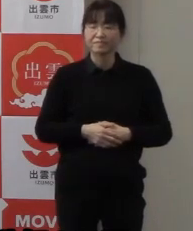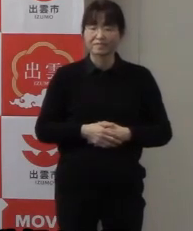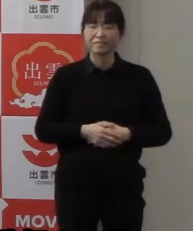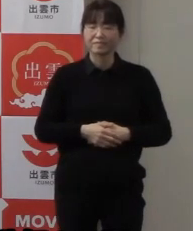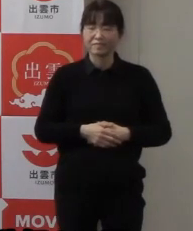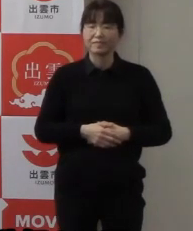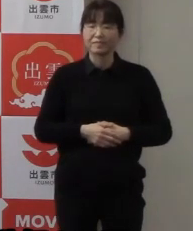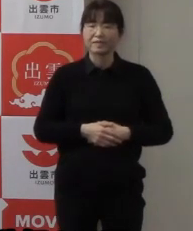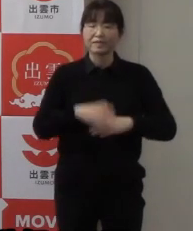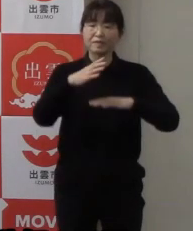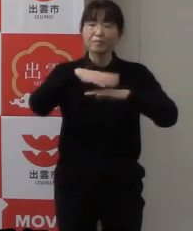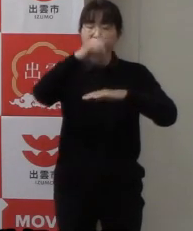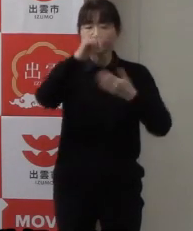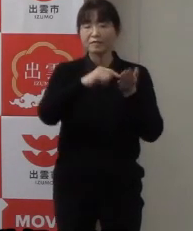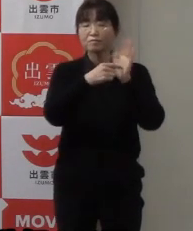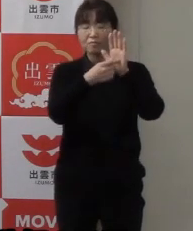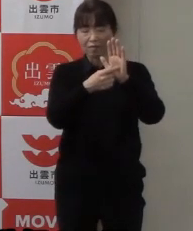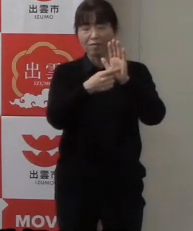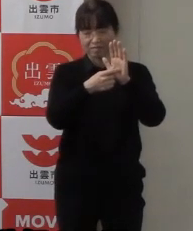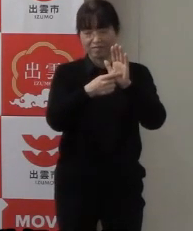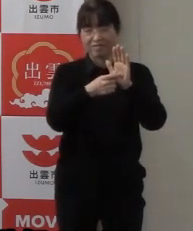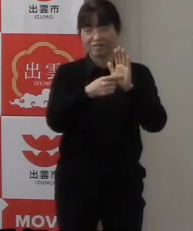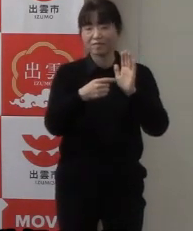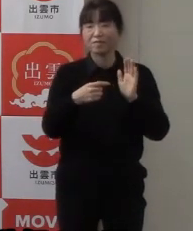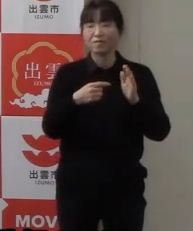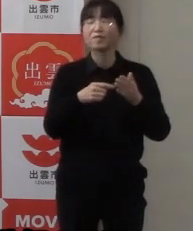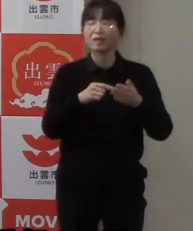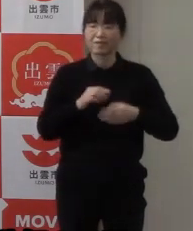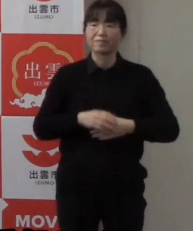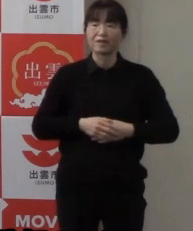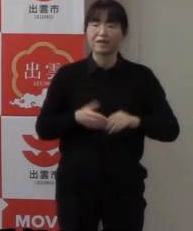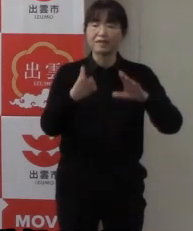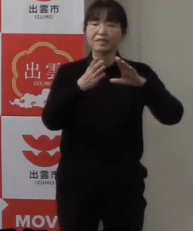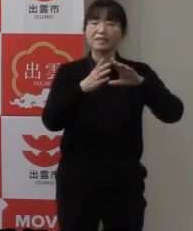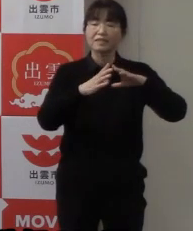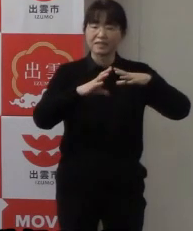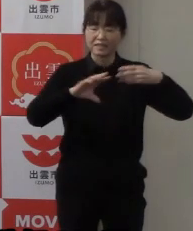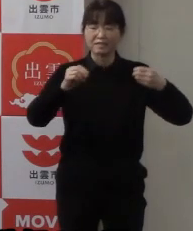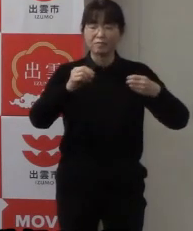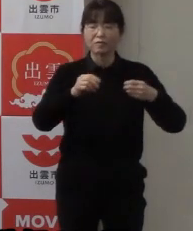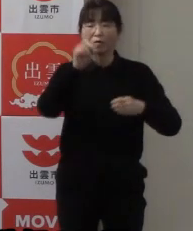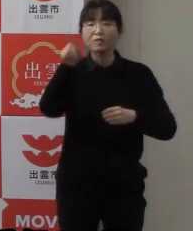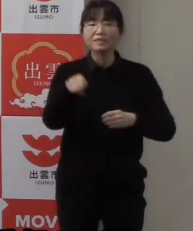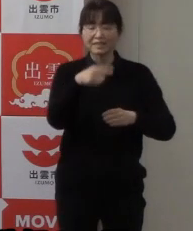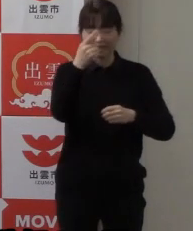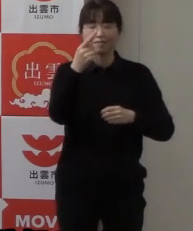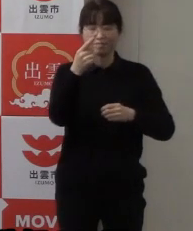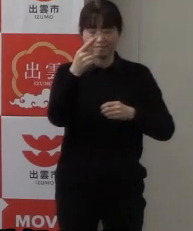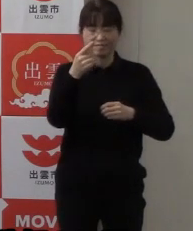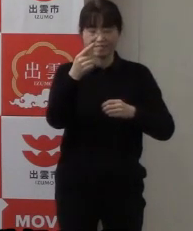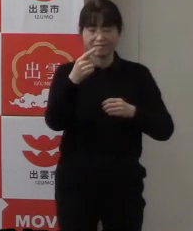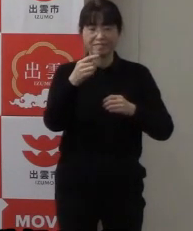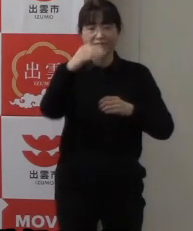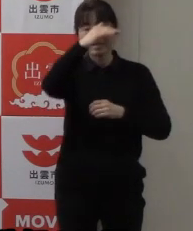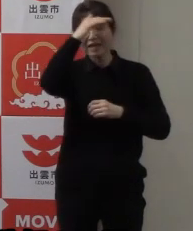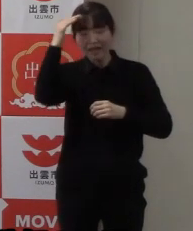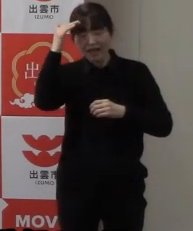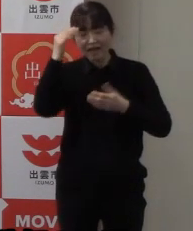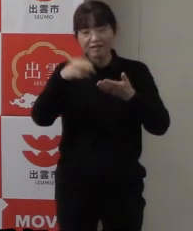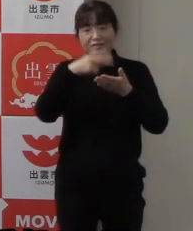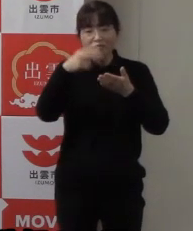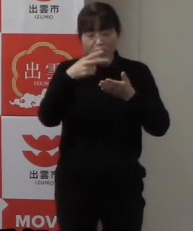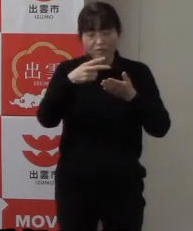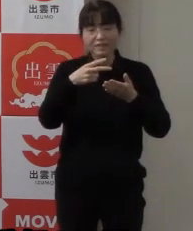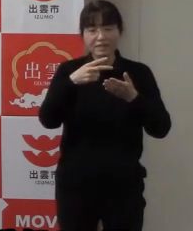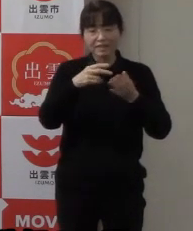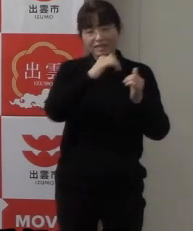ビジュアルですね、このビジュアルにつきましては、あの出雲の自然とか景観、食、歴史、文化、まあ、いろいろなものがありますん